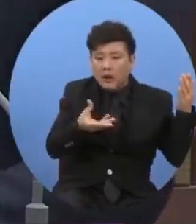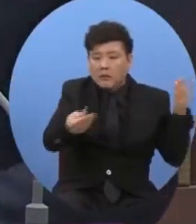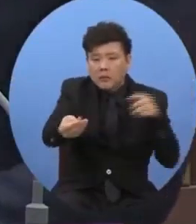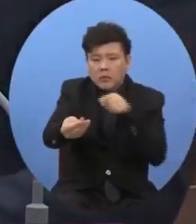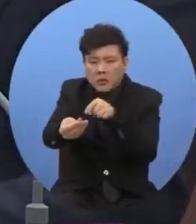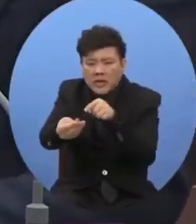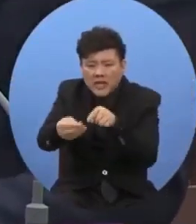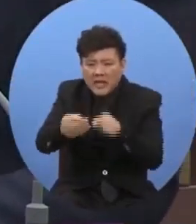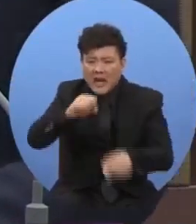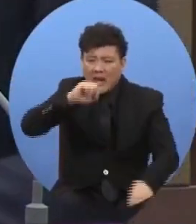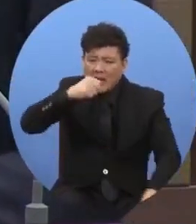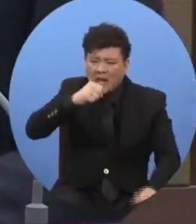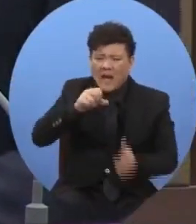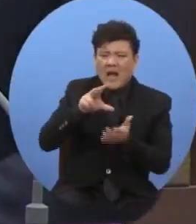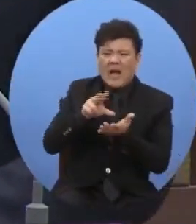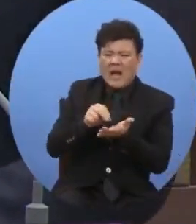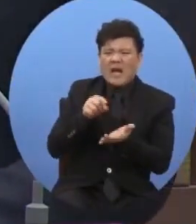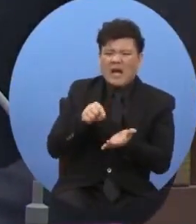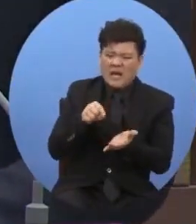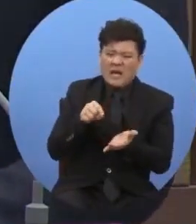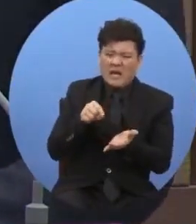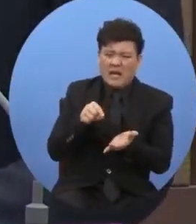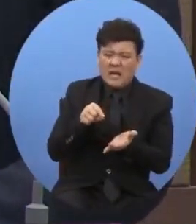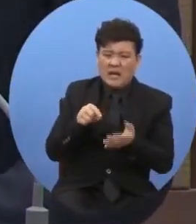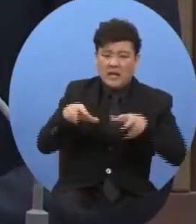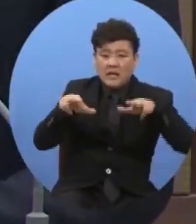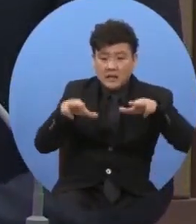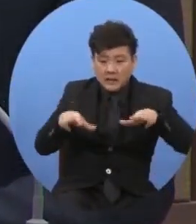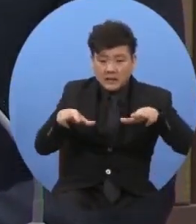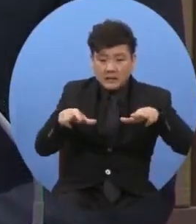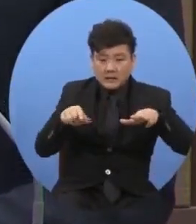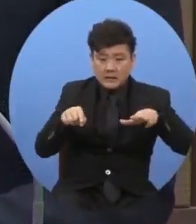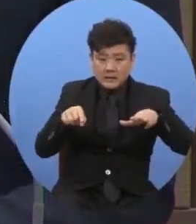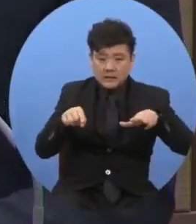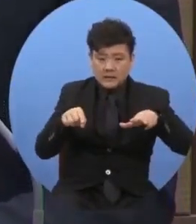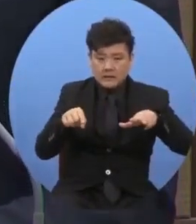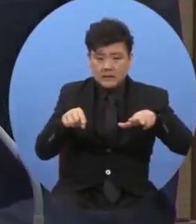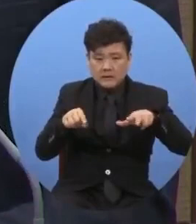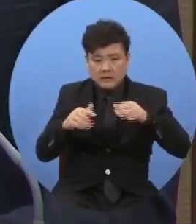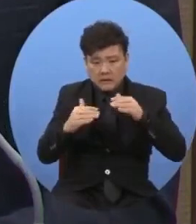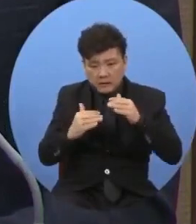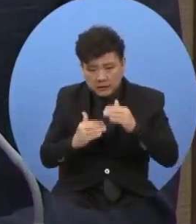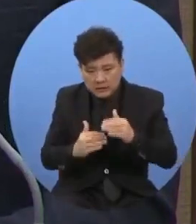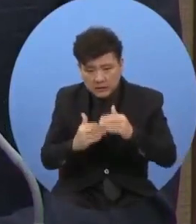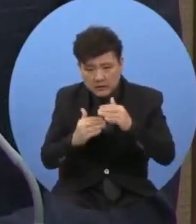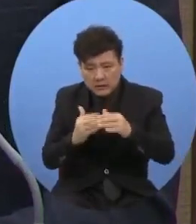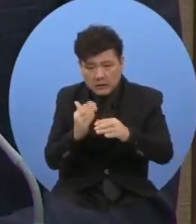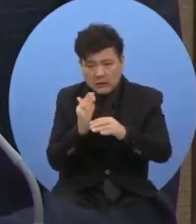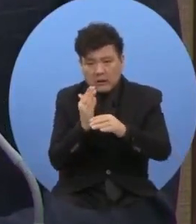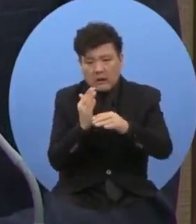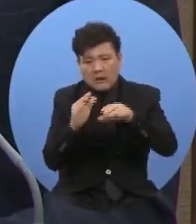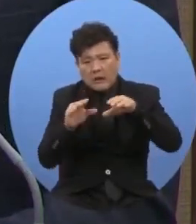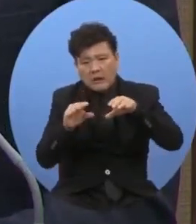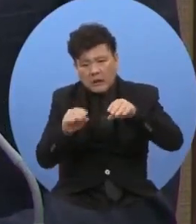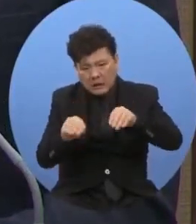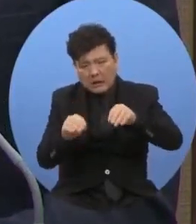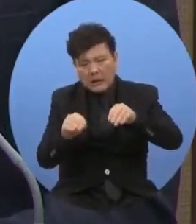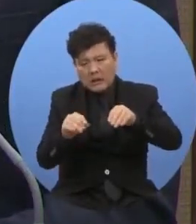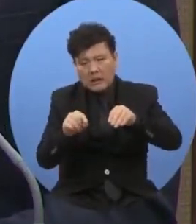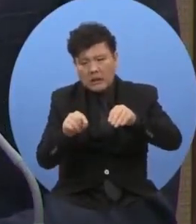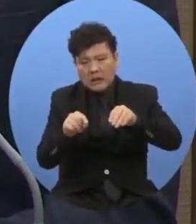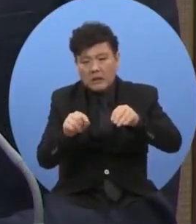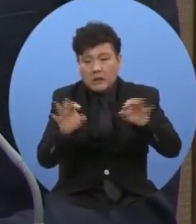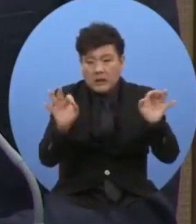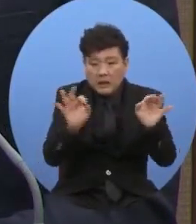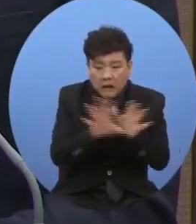예산 문제가 또 있고 그래서 지금 약간 중지 상태에 있습니다. 확산도 아니고